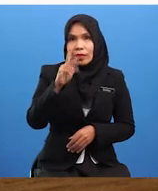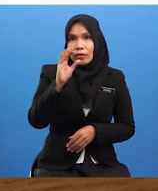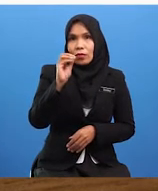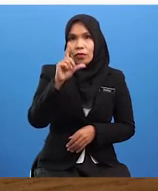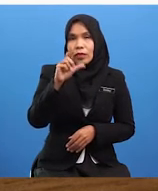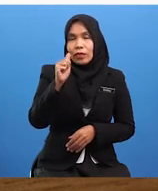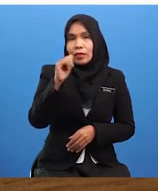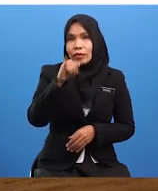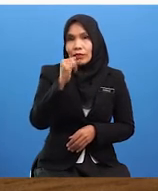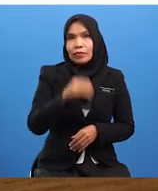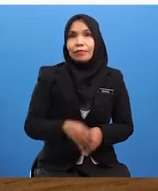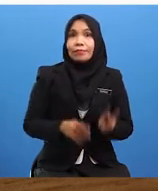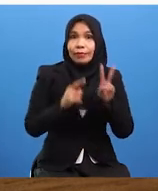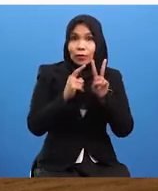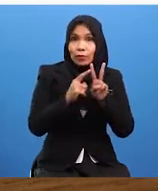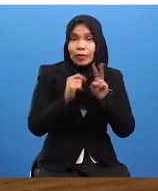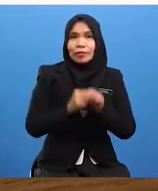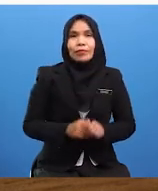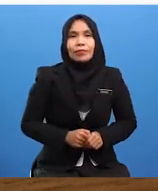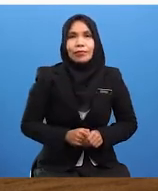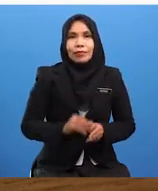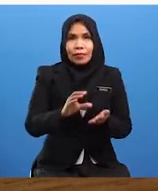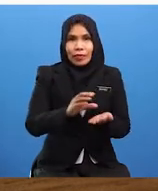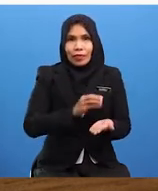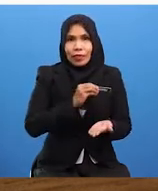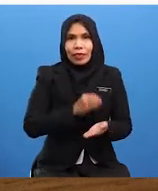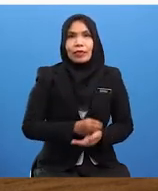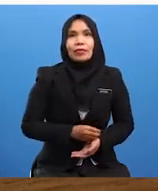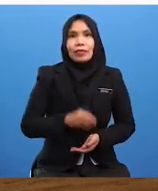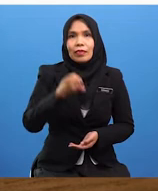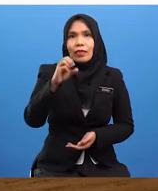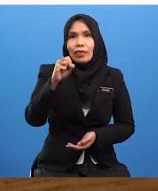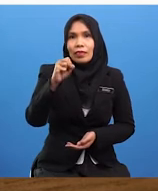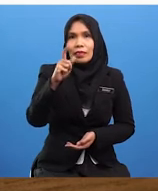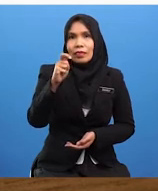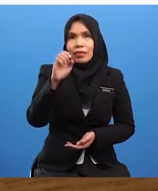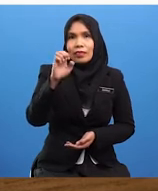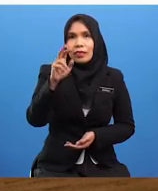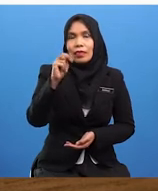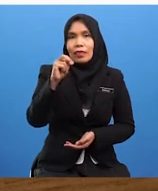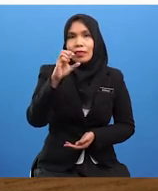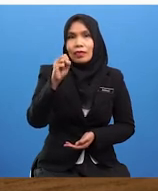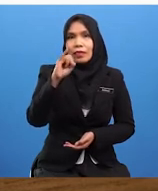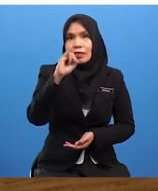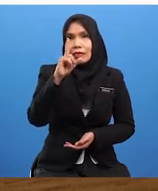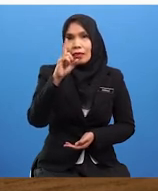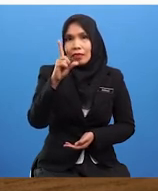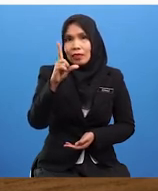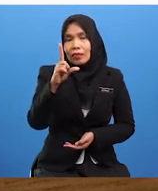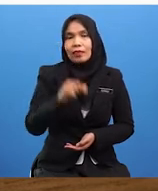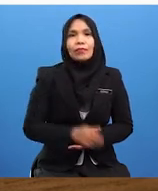2. Cetakan stensil atau screen. Cetakan ini memerlukan kain